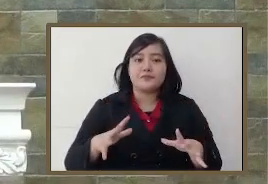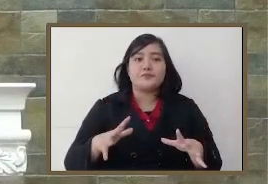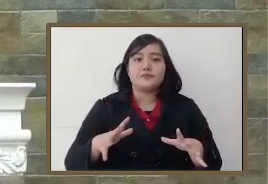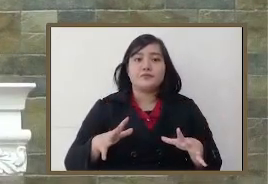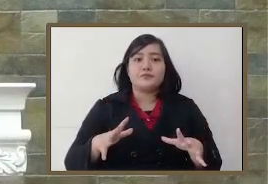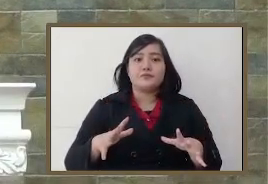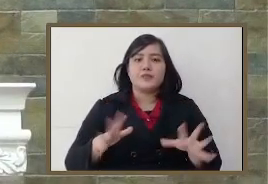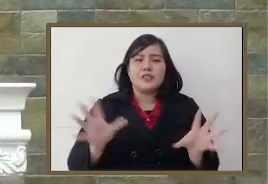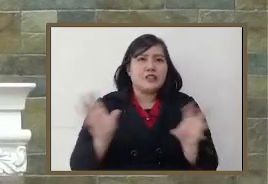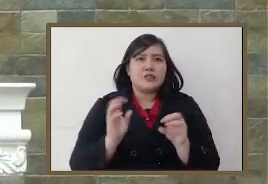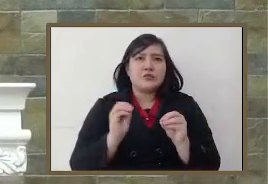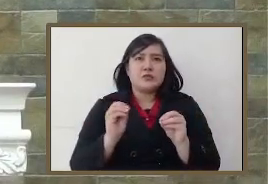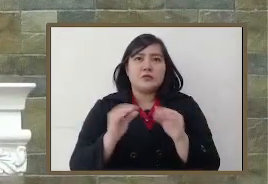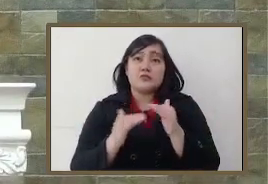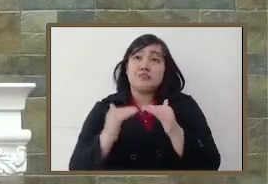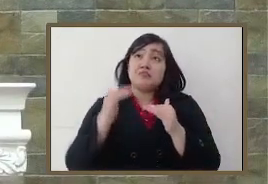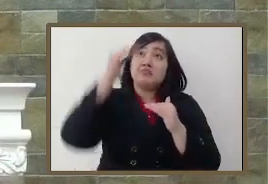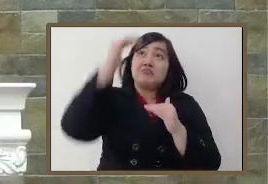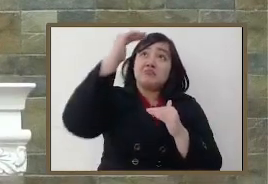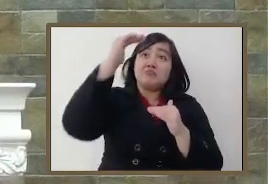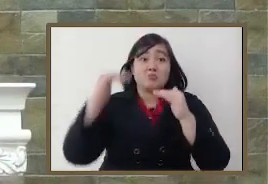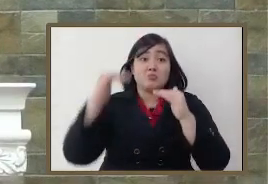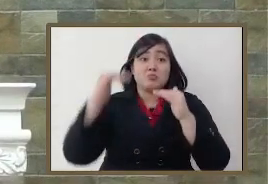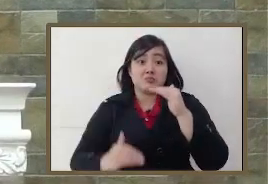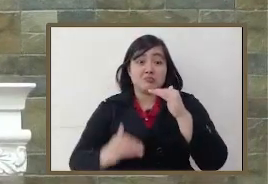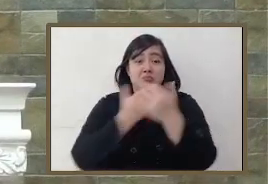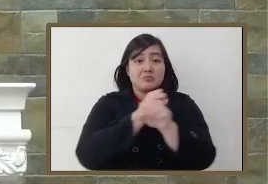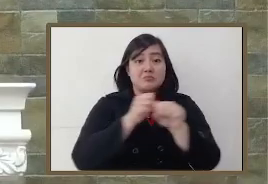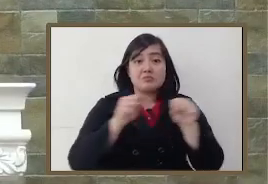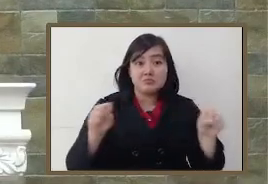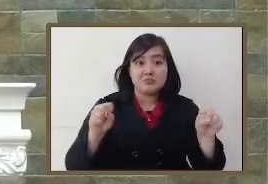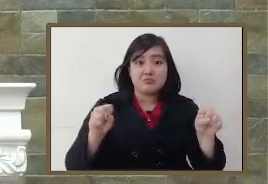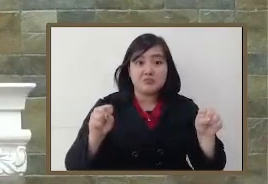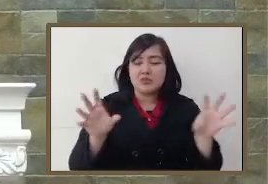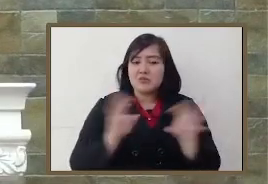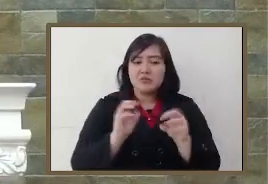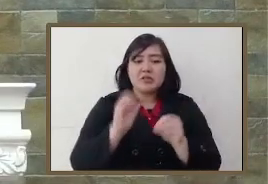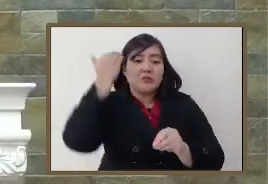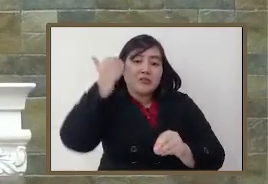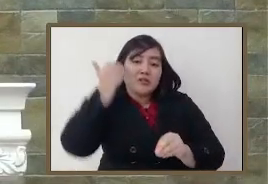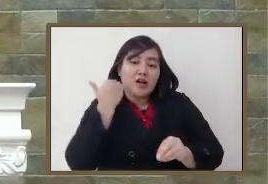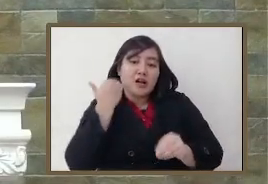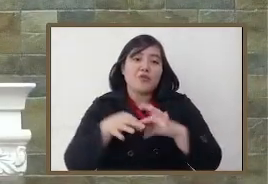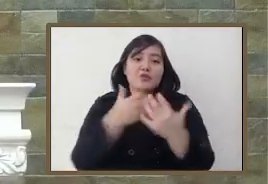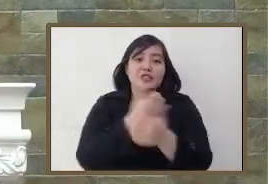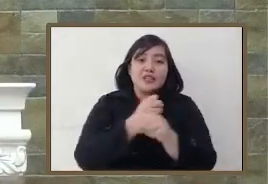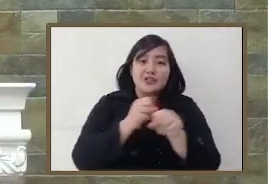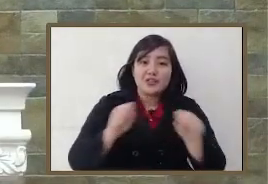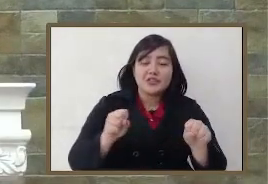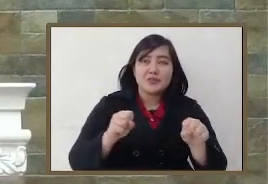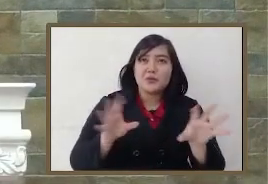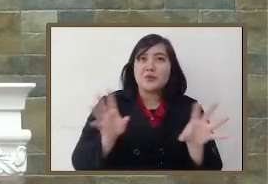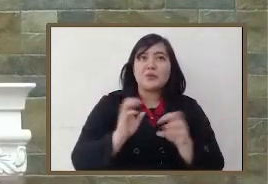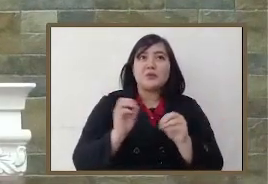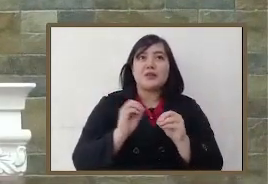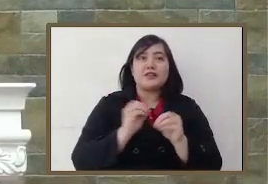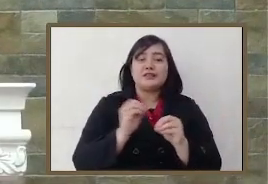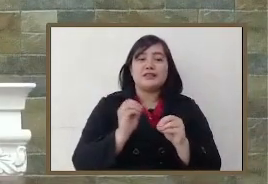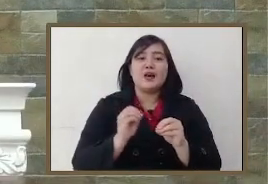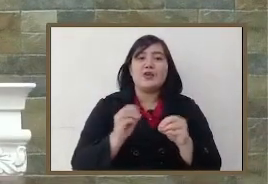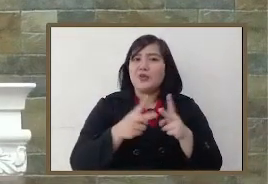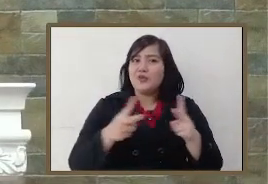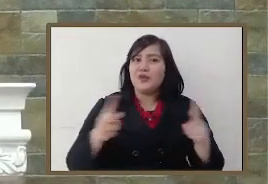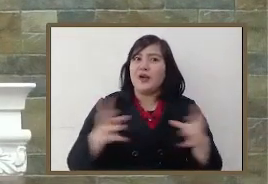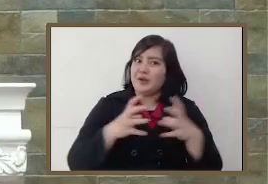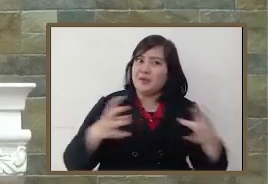ligtas. Wala din pong nakulangan ng ligtas. Wala man pong grabing pagkaligtas. Wala pong